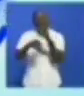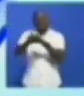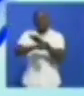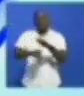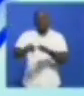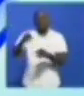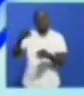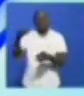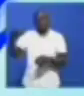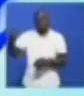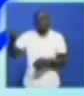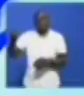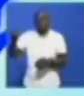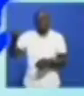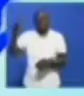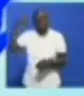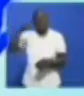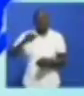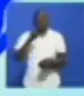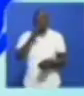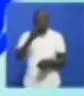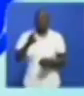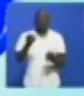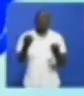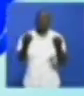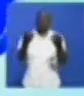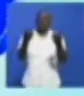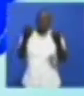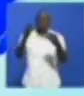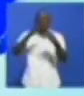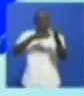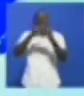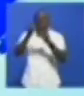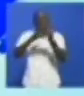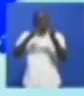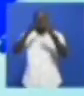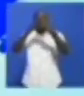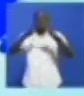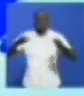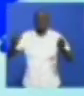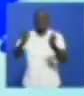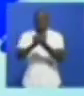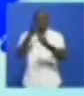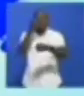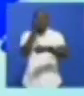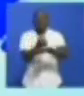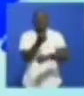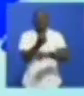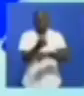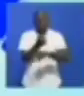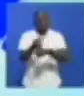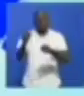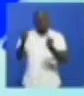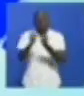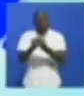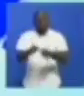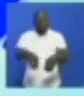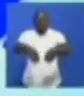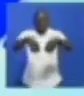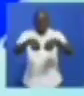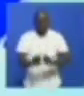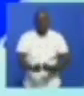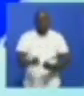des hauts bassins. Ils sont de plus en plus nombreux à construire leurs maisons avec les pierres de taille communément appelées briques de